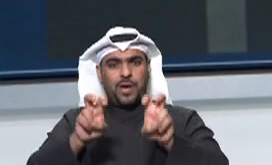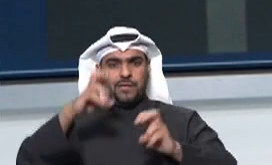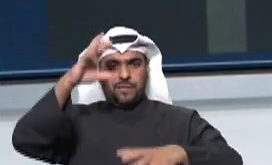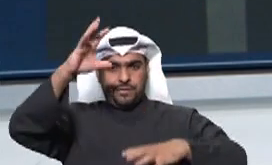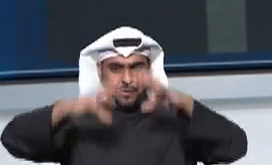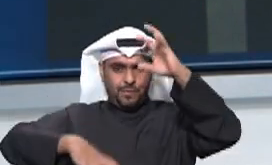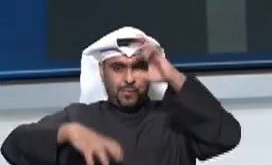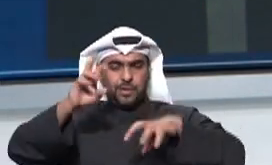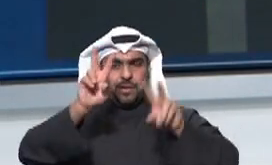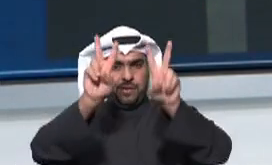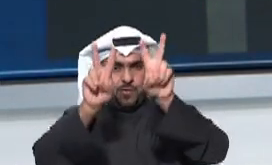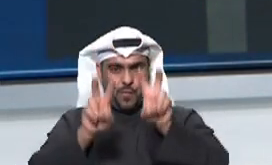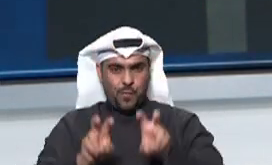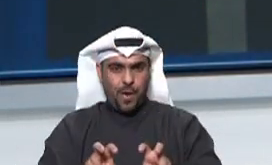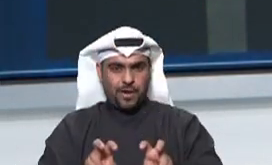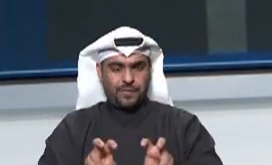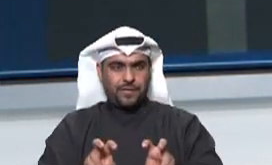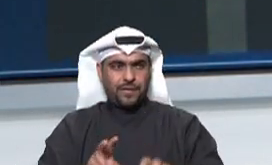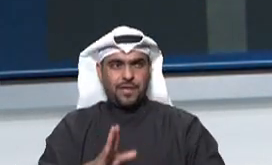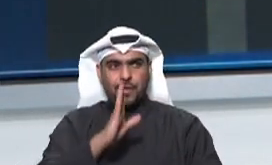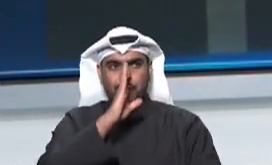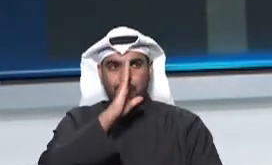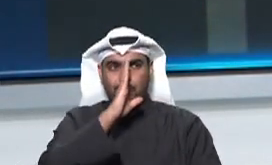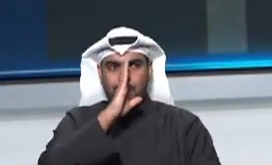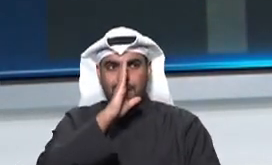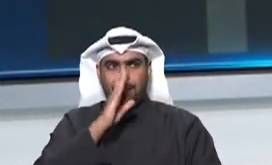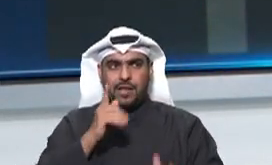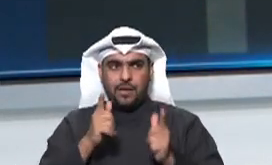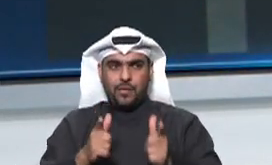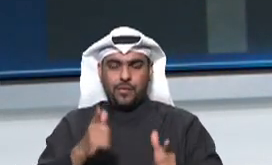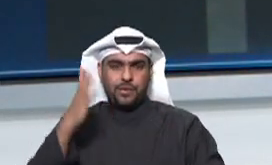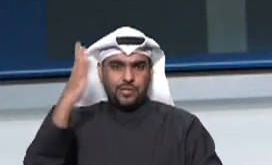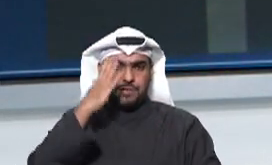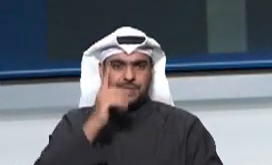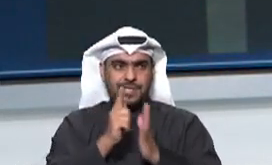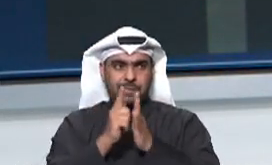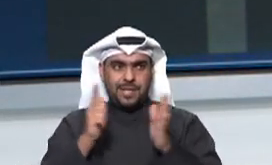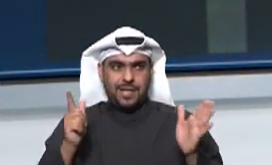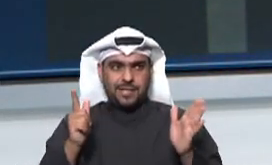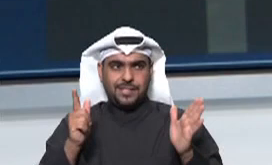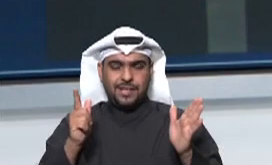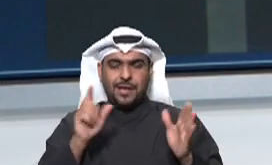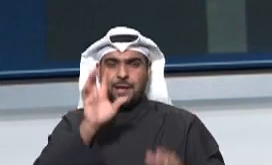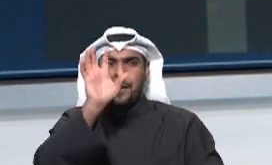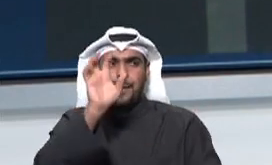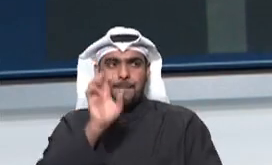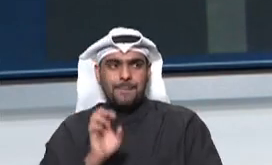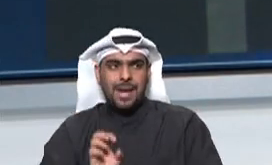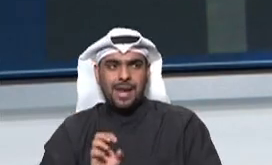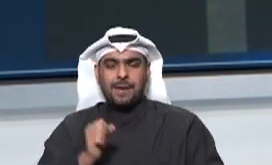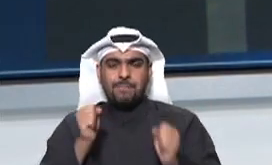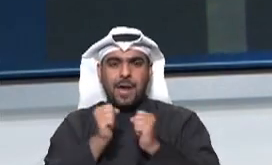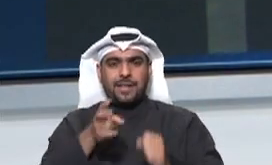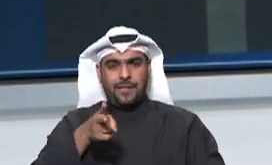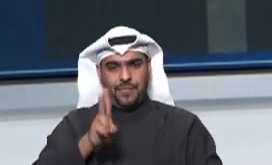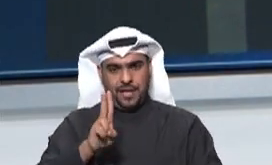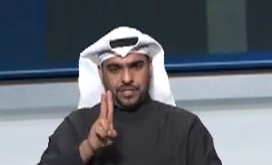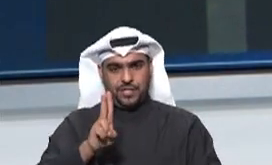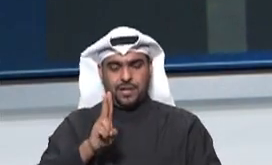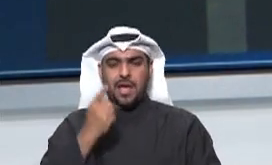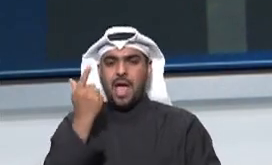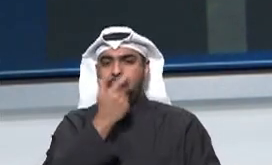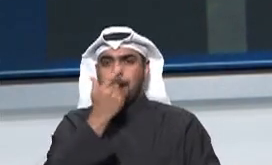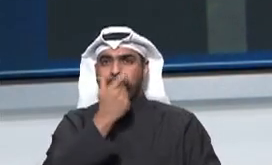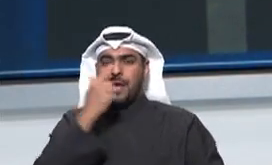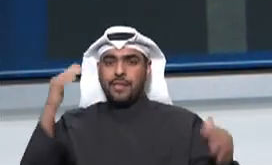شمالي غربي خفيف لمعتدل من 12 إلى 38 كيلومتر في الساعة. عبور السحب أيضا راح يستمر ليوم الثلاثاء